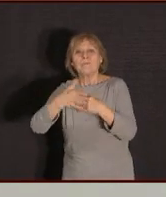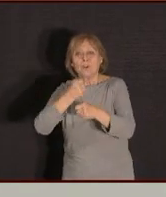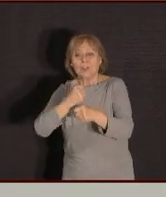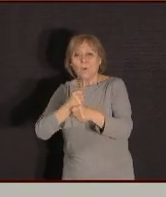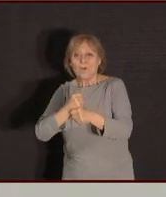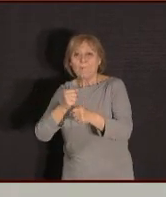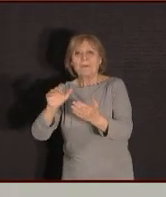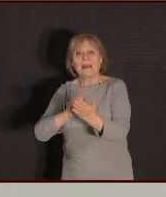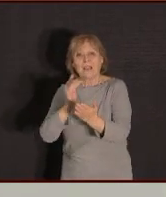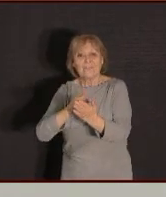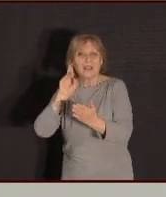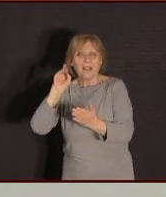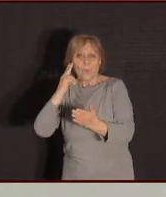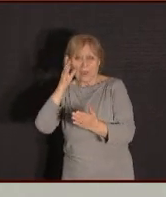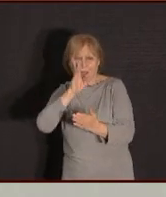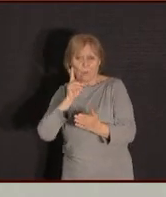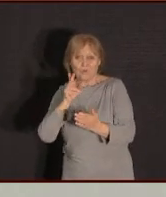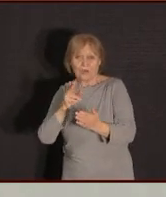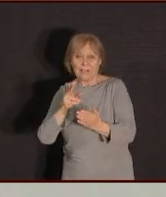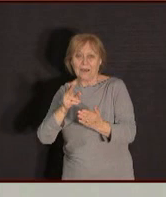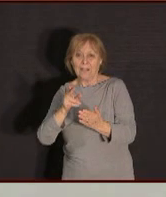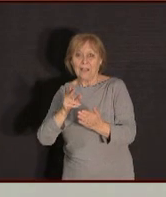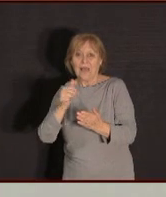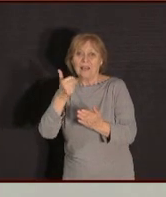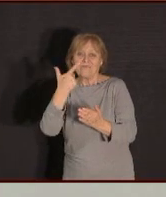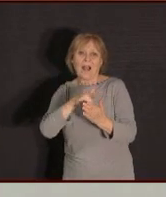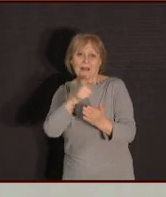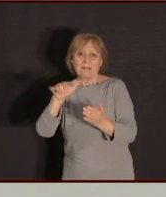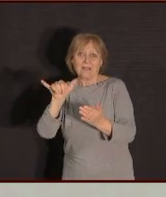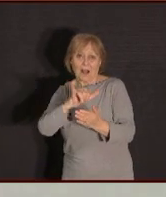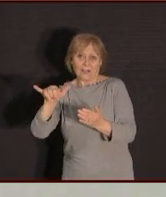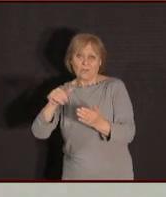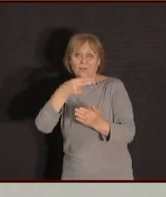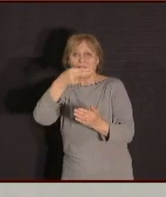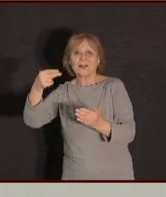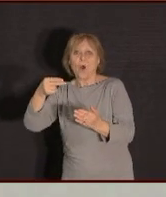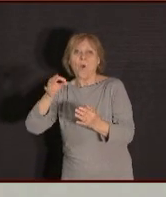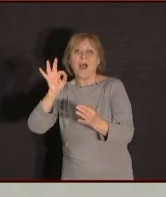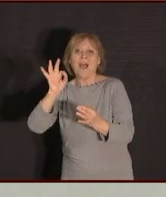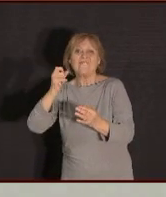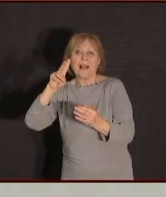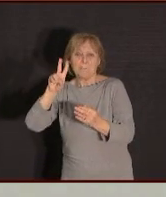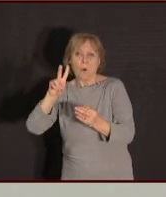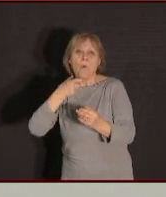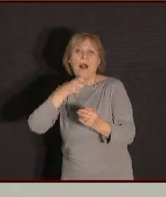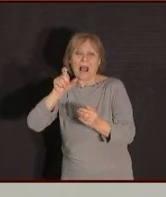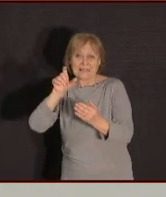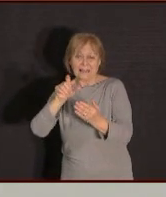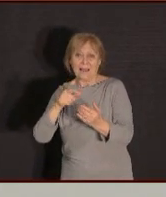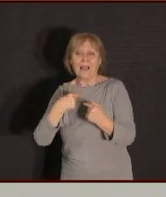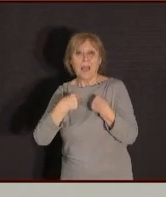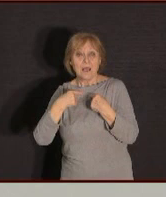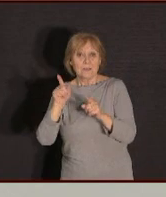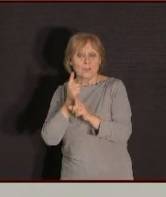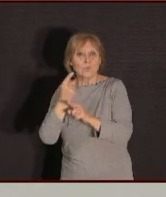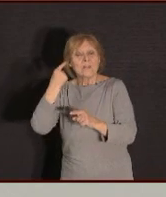tudi pri reviji gluhih in naglušnih, ki dvakrat letno izide z naslovom Filipov glasnik. Pa ker sem